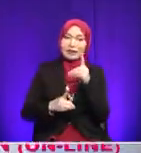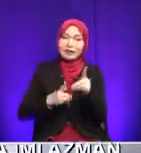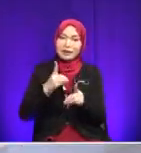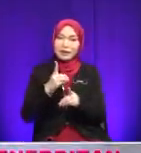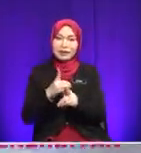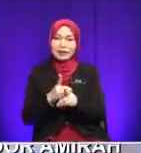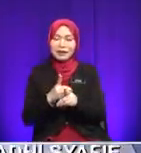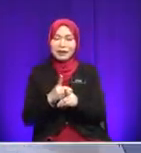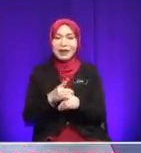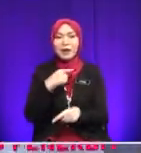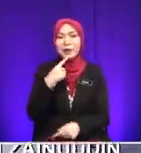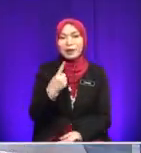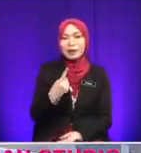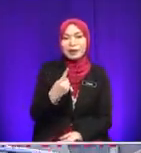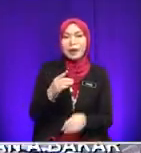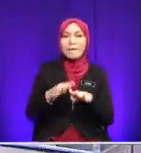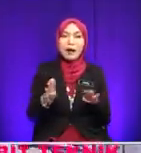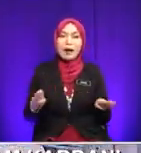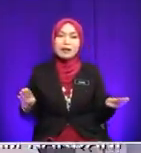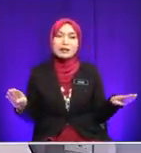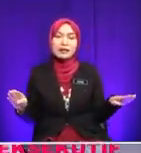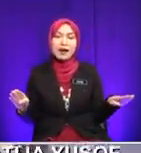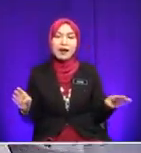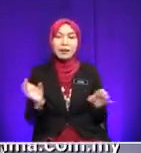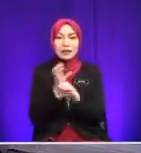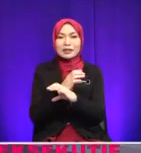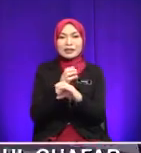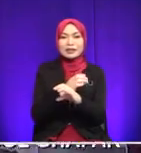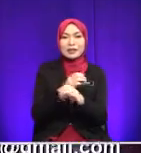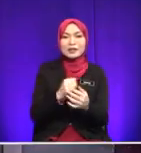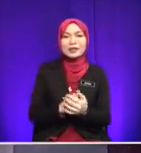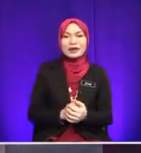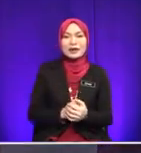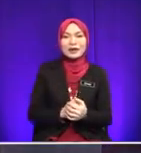mengungkap bahasa mencipta adil serta saksama.